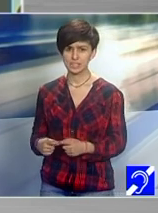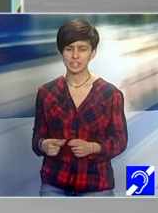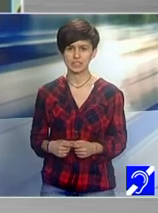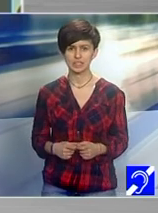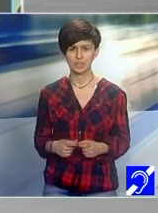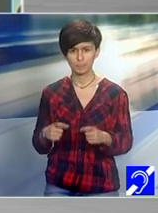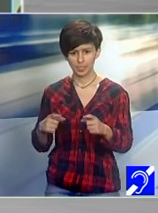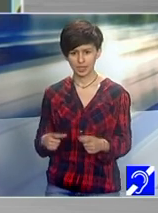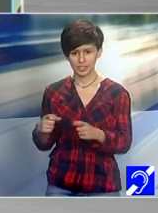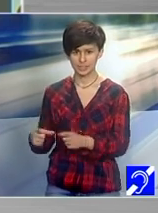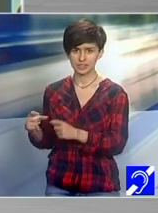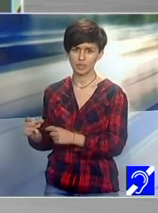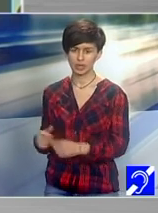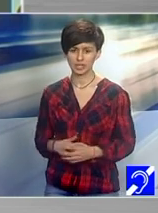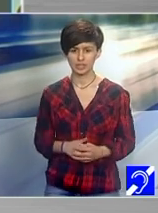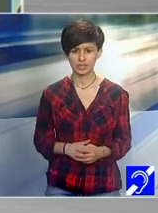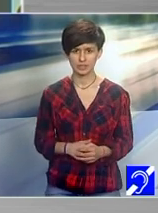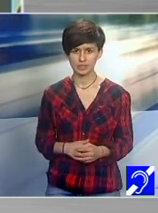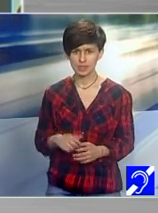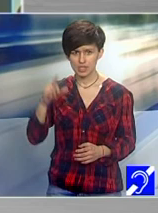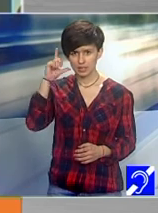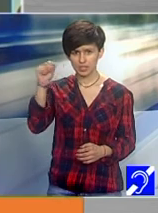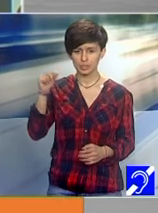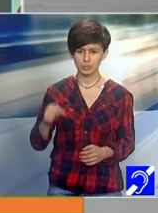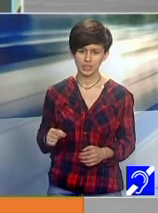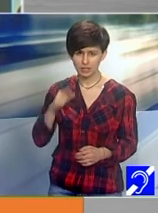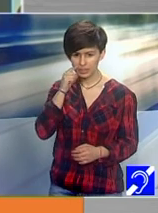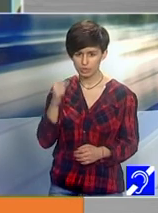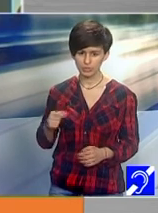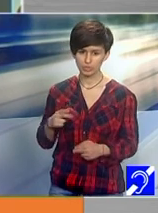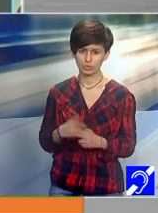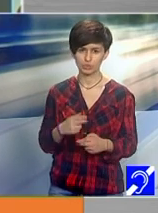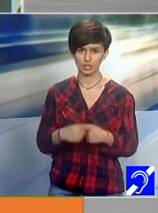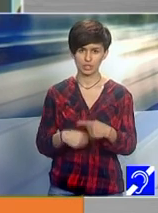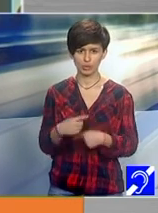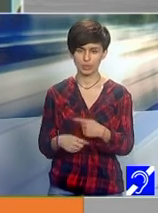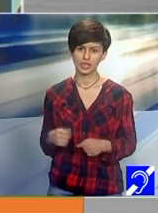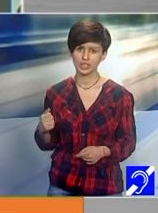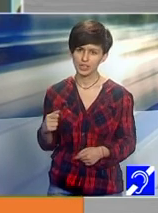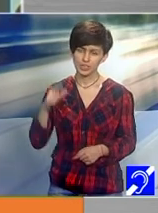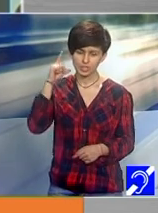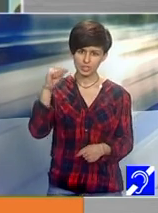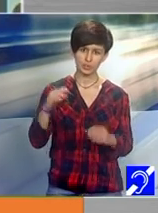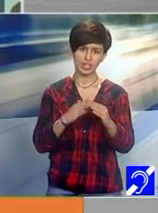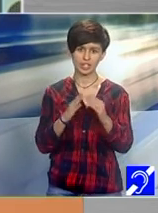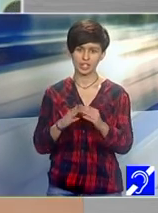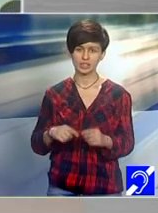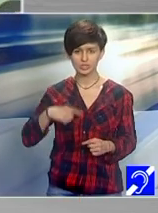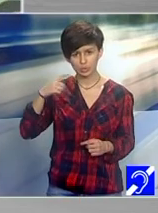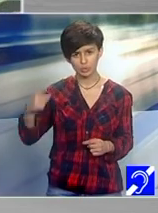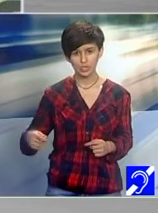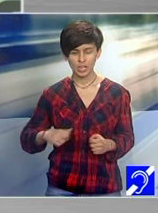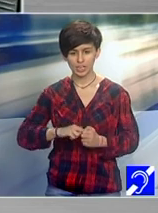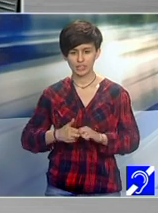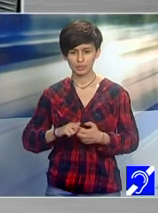saloanele, subfinanțarea ne afectează. Când merge omul cu o boală, da, și se întoarce acasă cu trei probleme de genul ăsta și... Nici măcar nu avem curajul să raportăm.